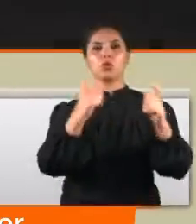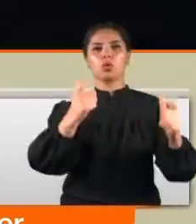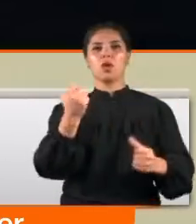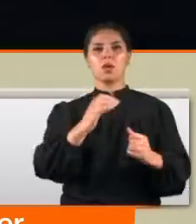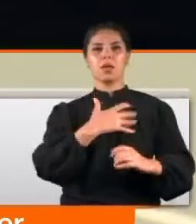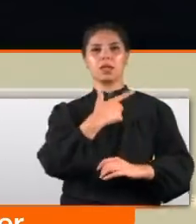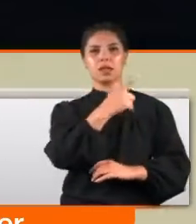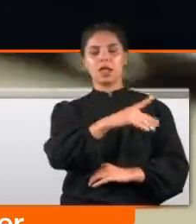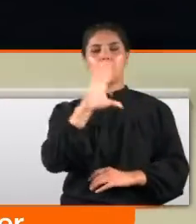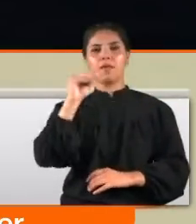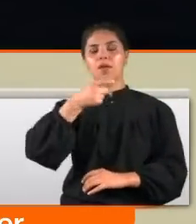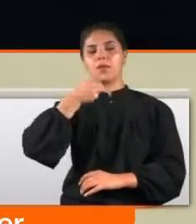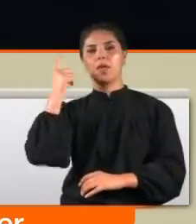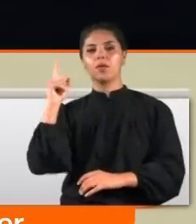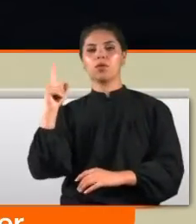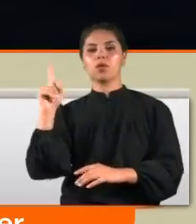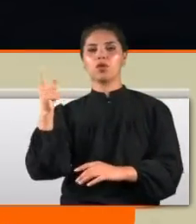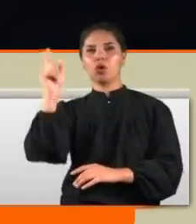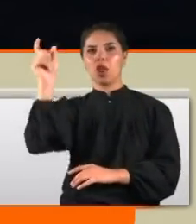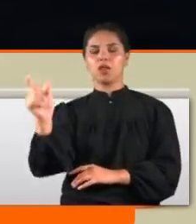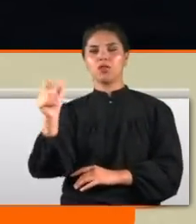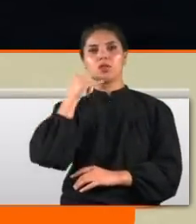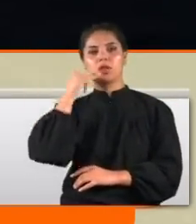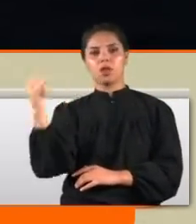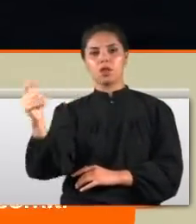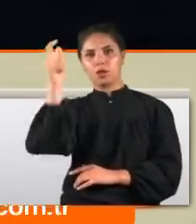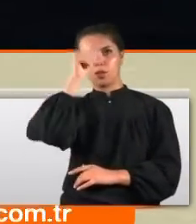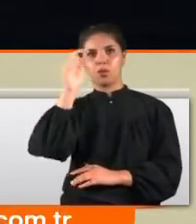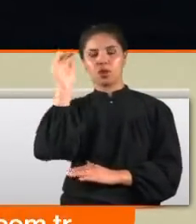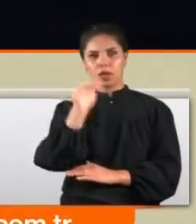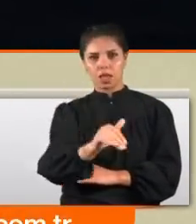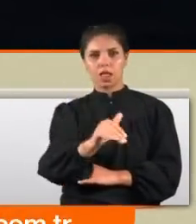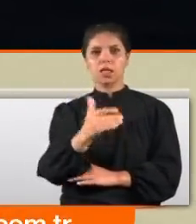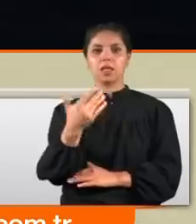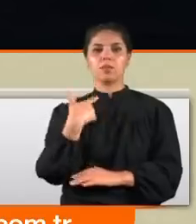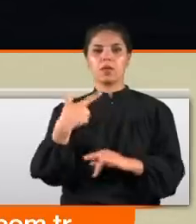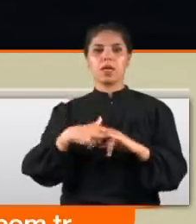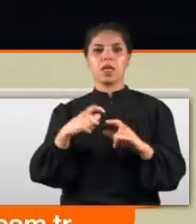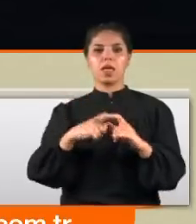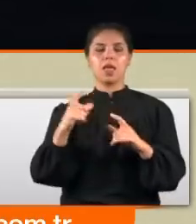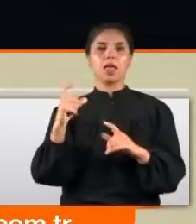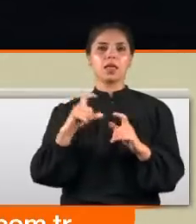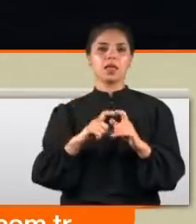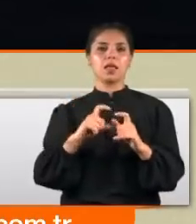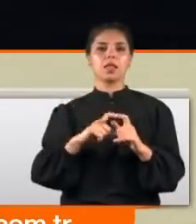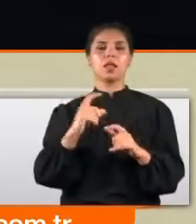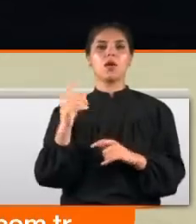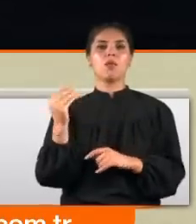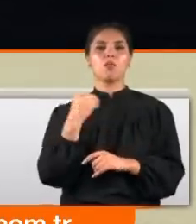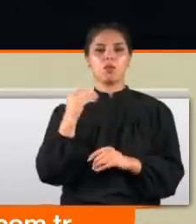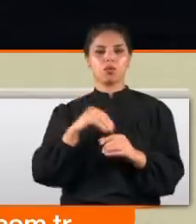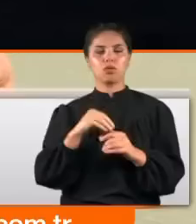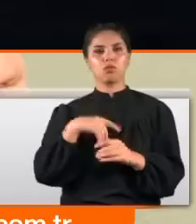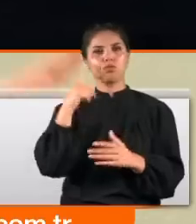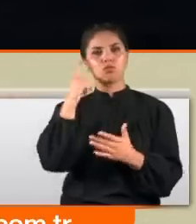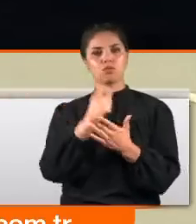sahibi Fenerbahçe'nin eski yöneticisine ulaştı. Türkiye'ye geldiğinde HGS geçişleri için sisteme başvuruda